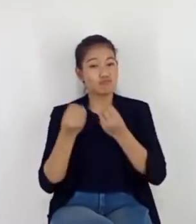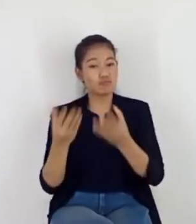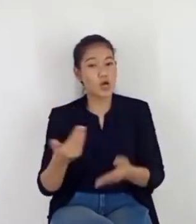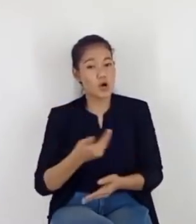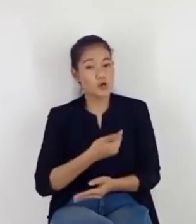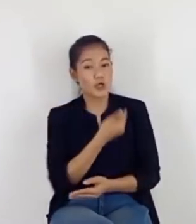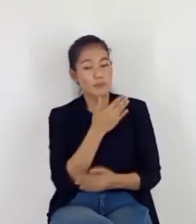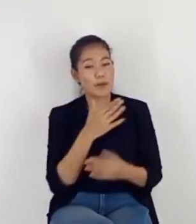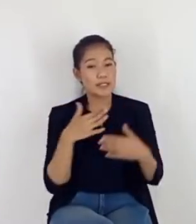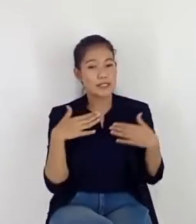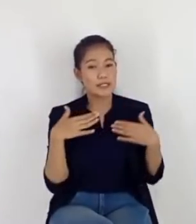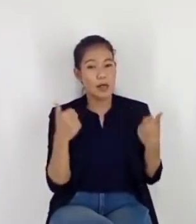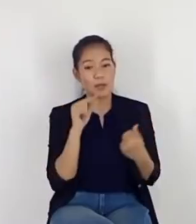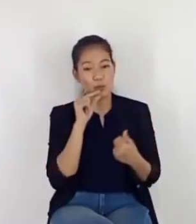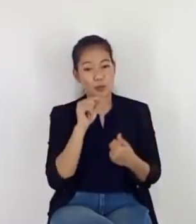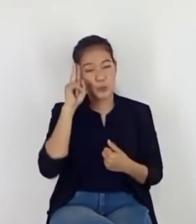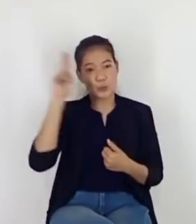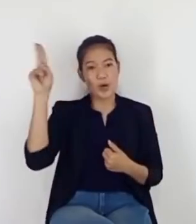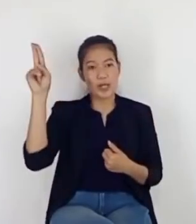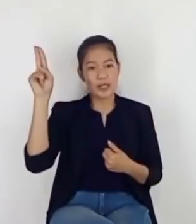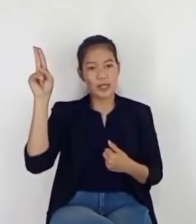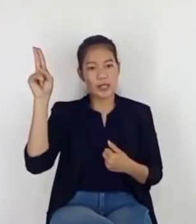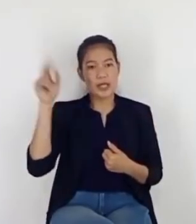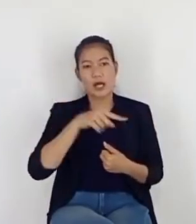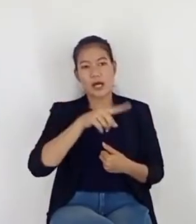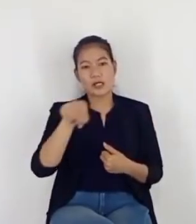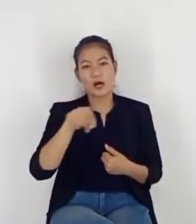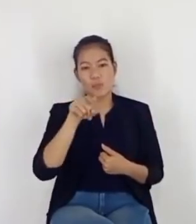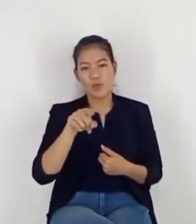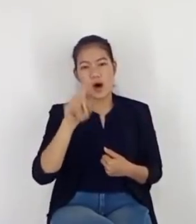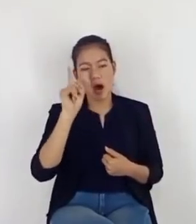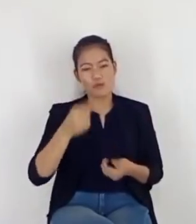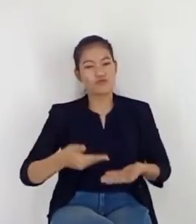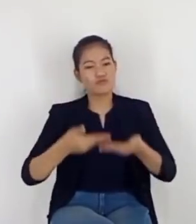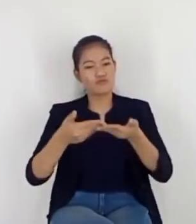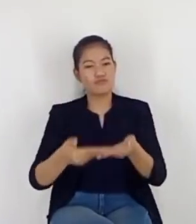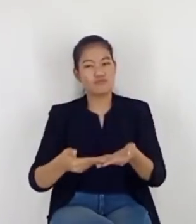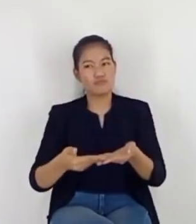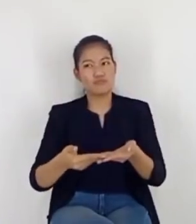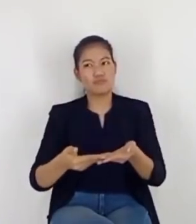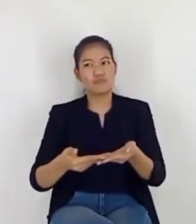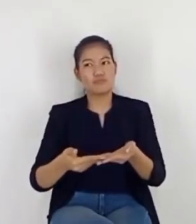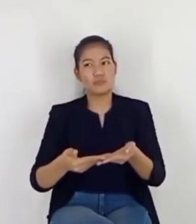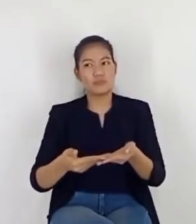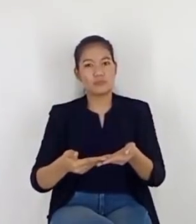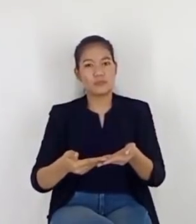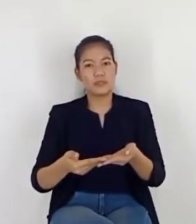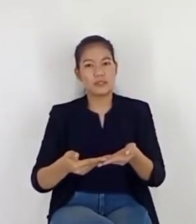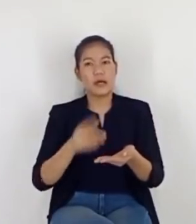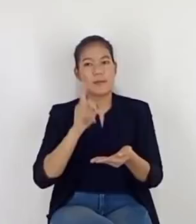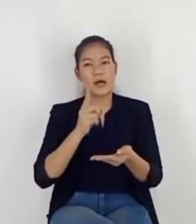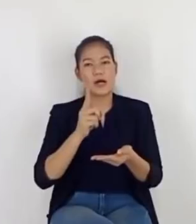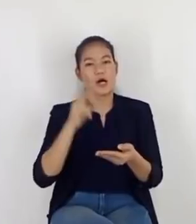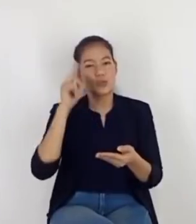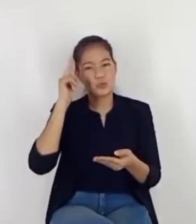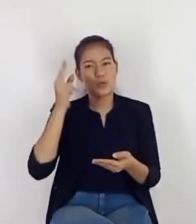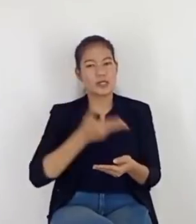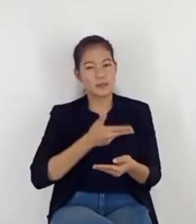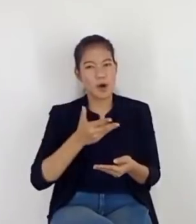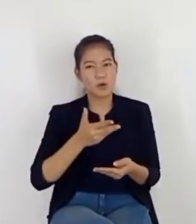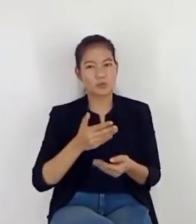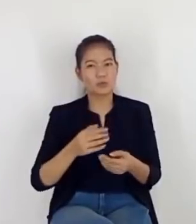korban keselamatan kepada Tuhan, kamu harus mempersembahkannya sedemikian hingga Tuhan berkenan akan